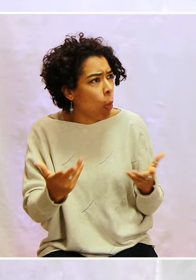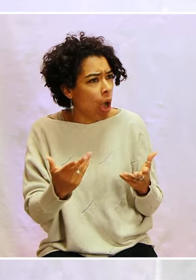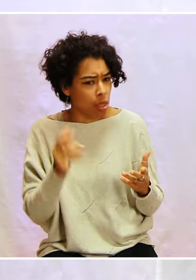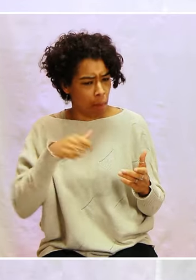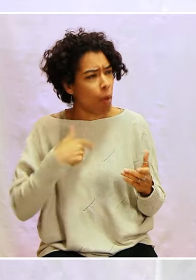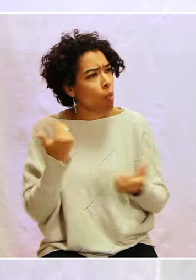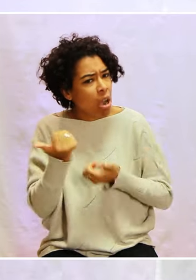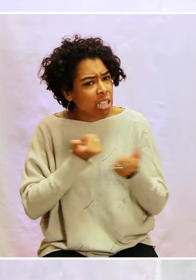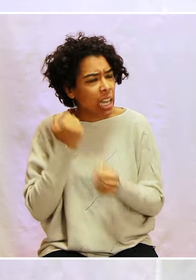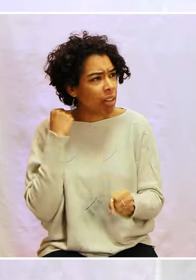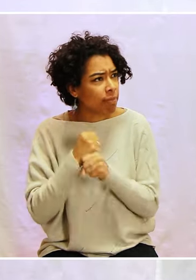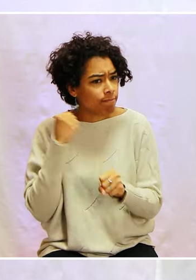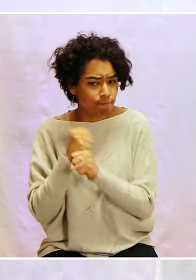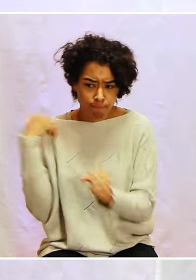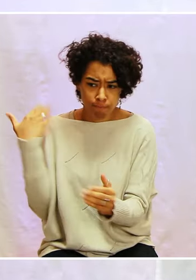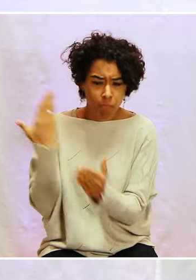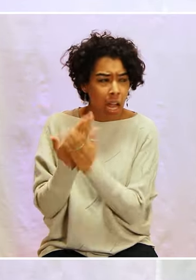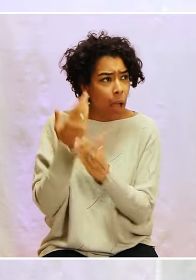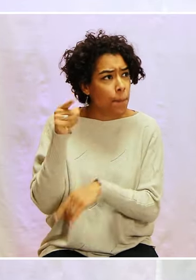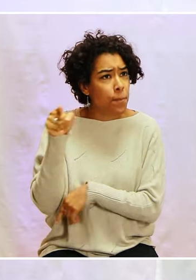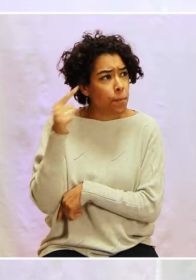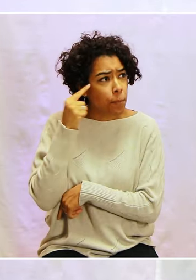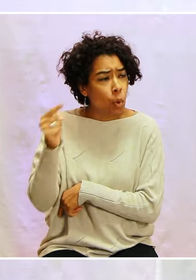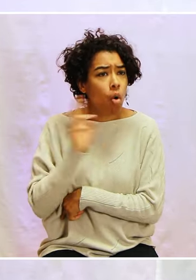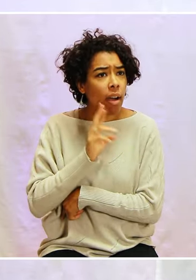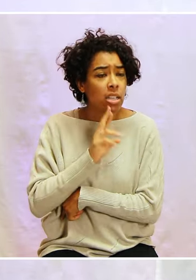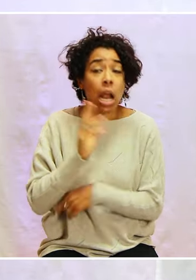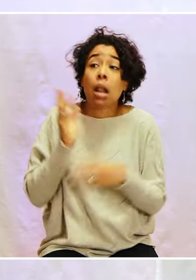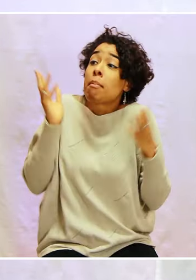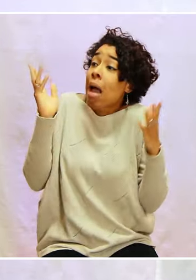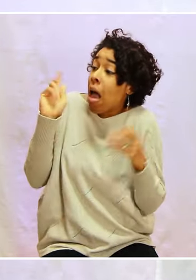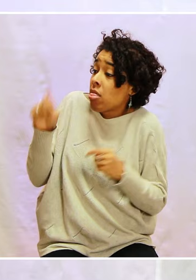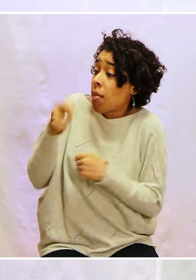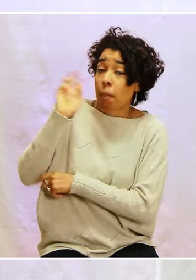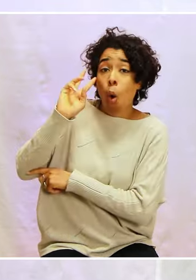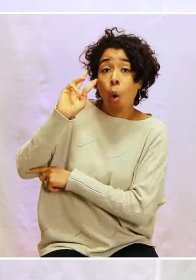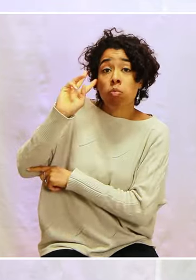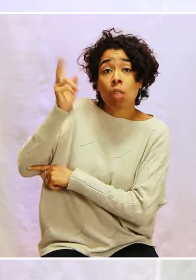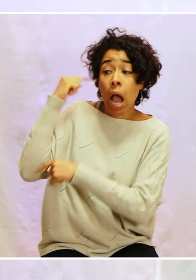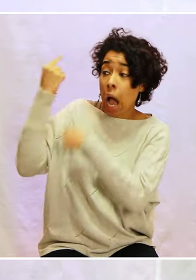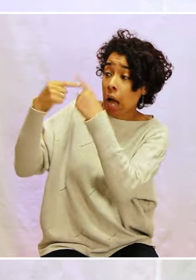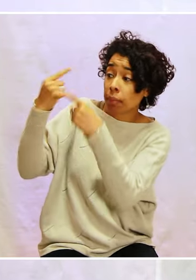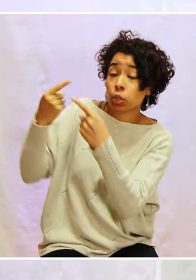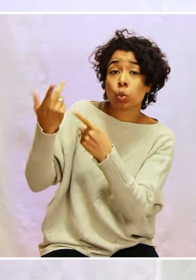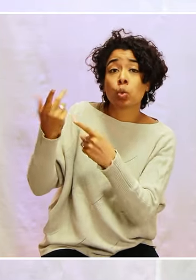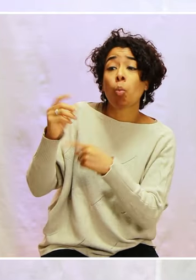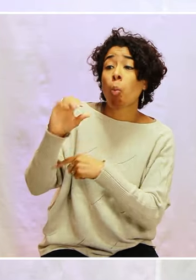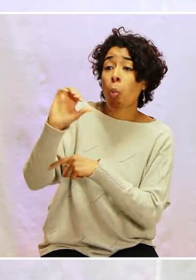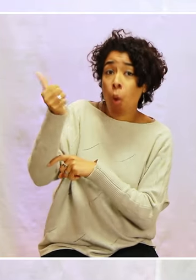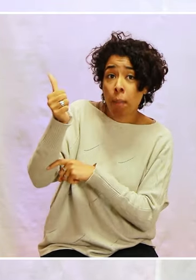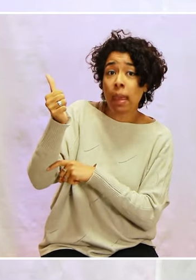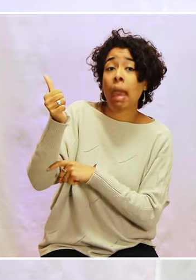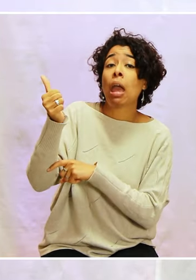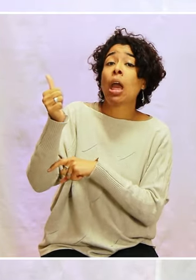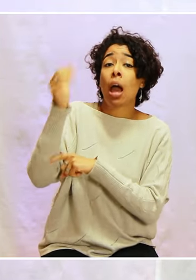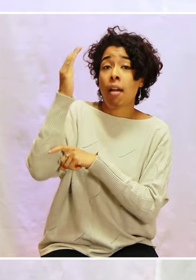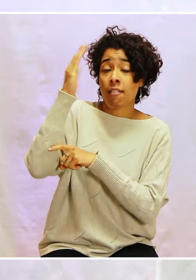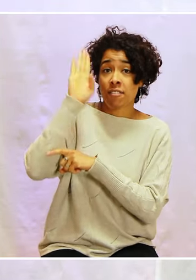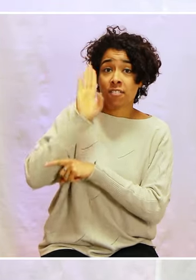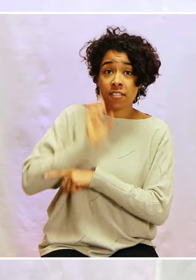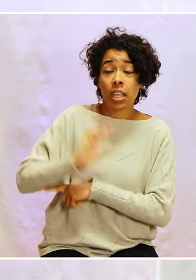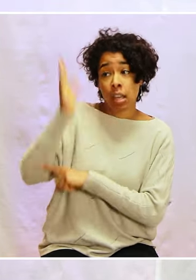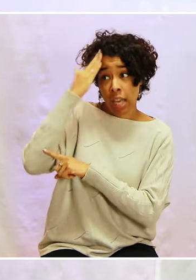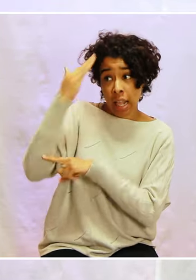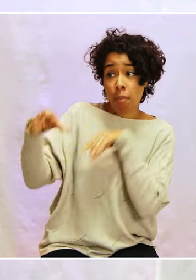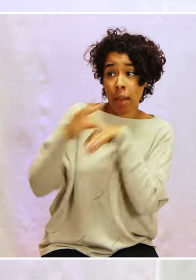toi pourquoi m'as-tu trompé la band on dit ce n'est point la coutume dans ce lieu de donner la cadette avant l'aîné achève la semaine avec